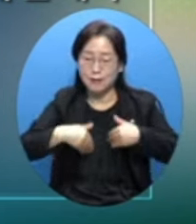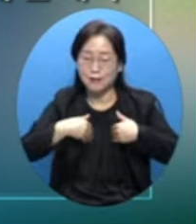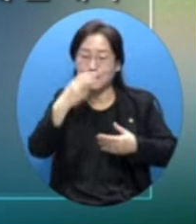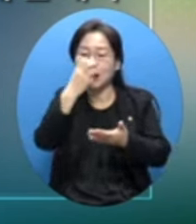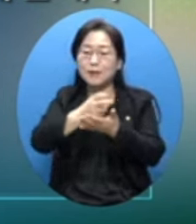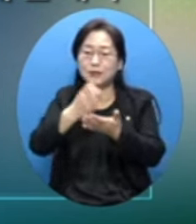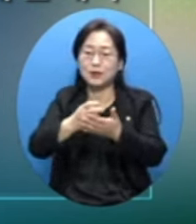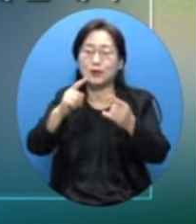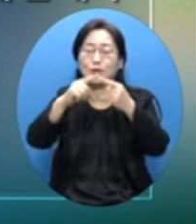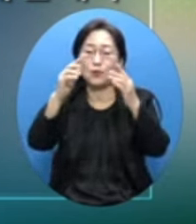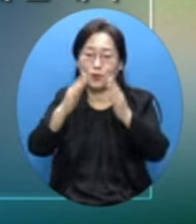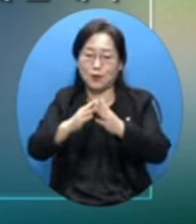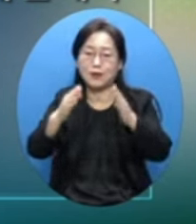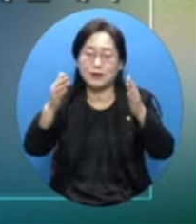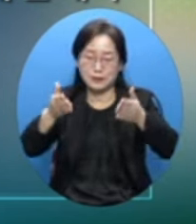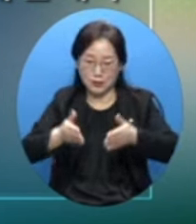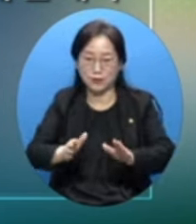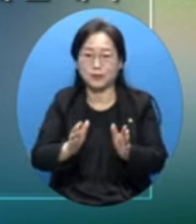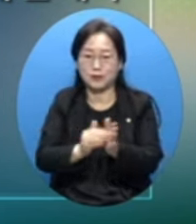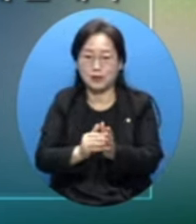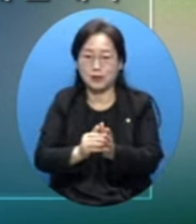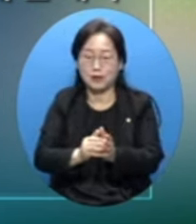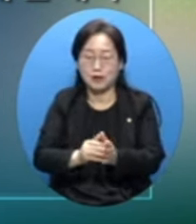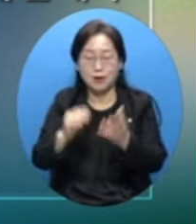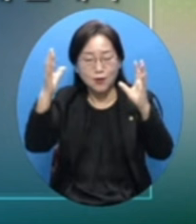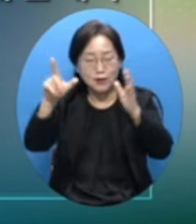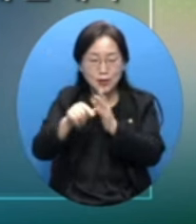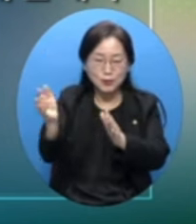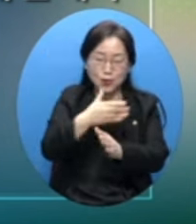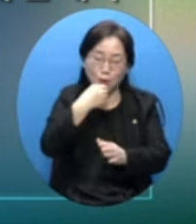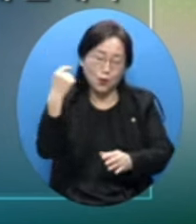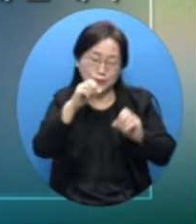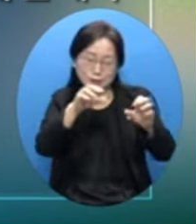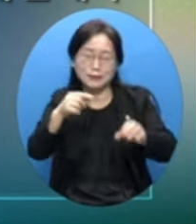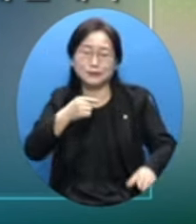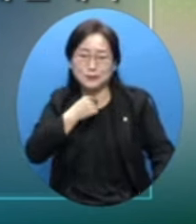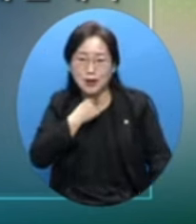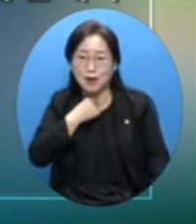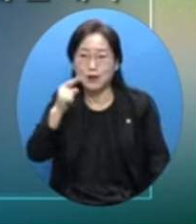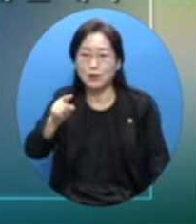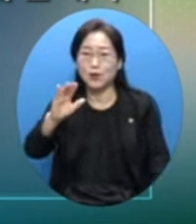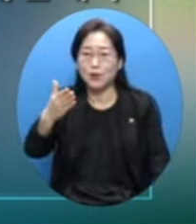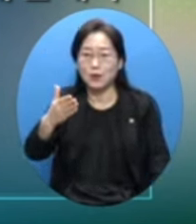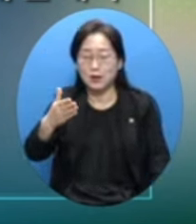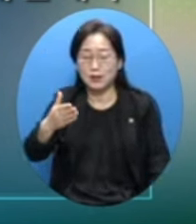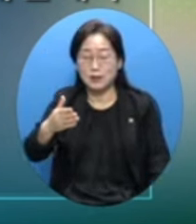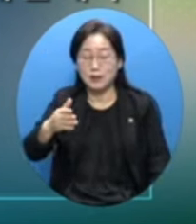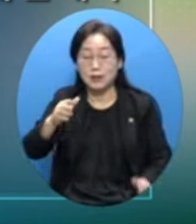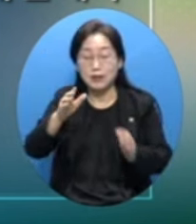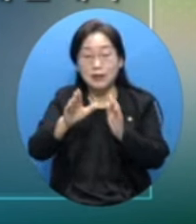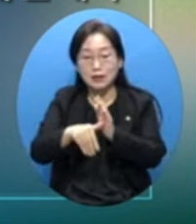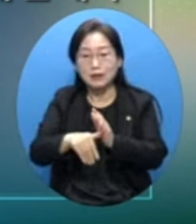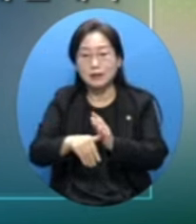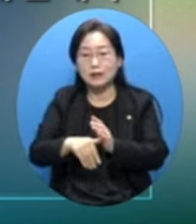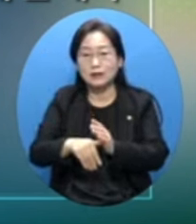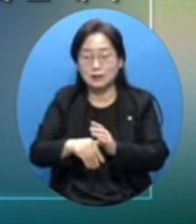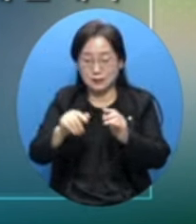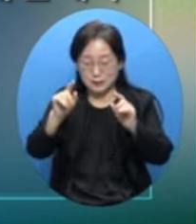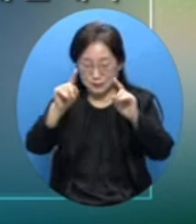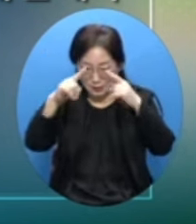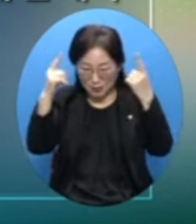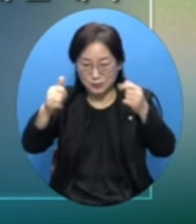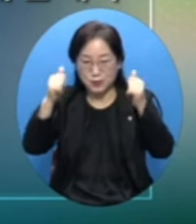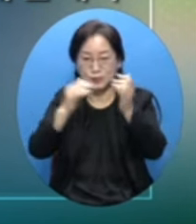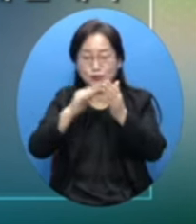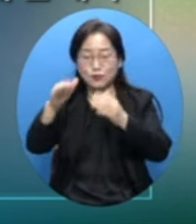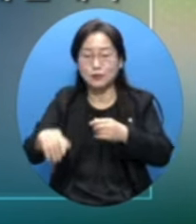복음에 대한 열정이 가득했습니다 1905년 캔사스 여자 성경 훈련학교를 졸업한 후에 23살의 선교사로